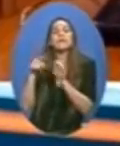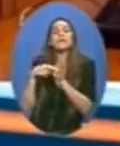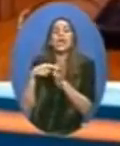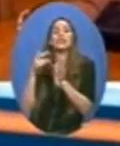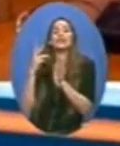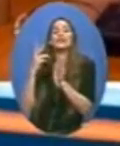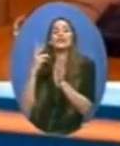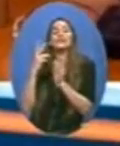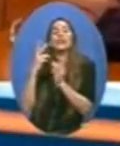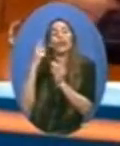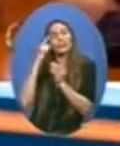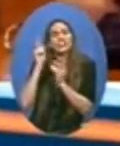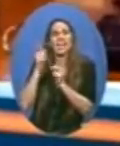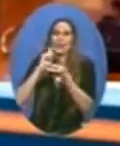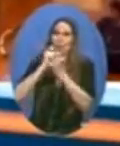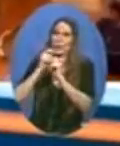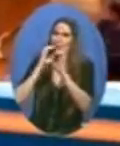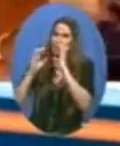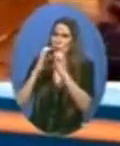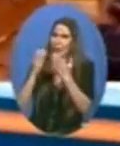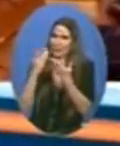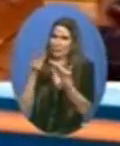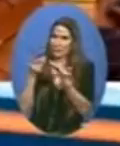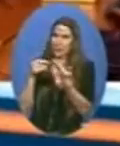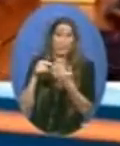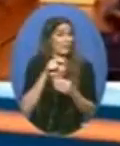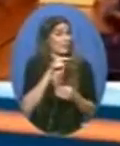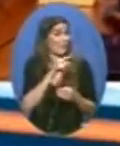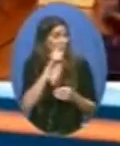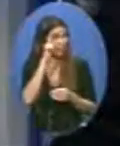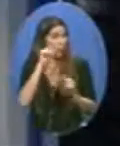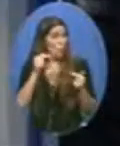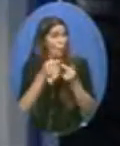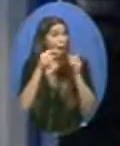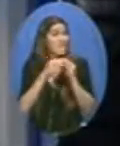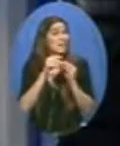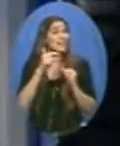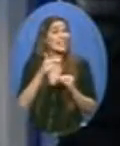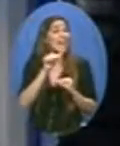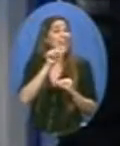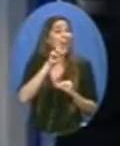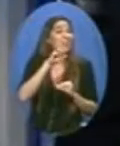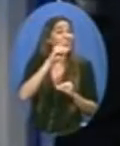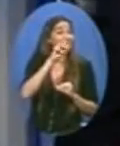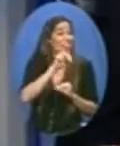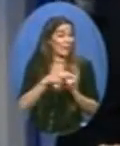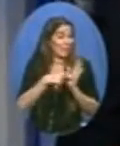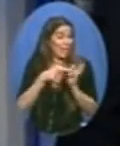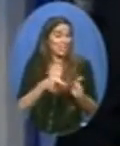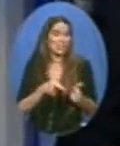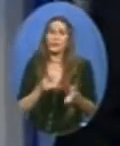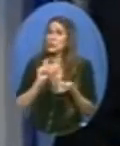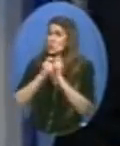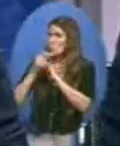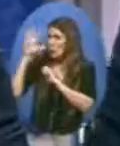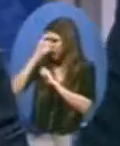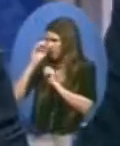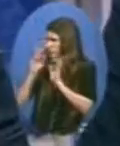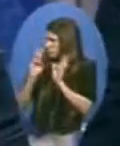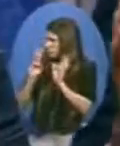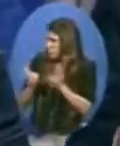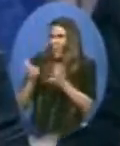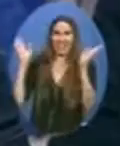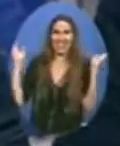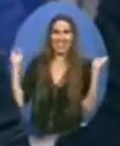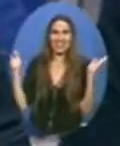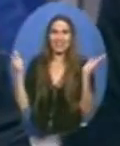צורך לשנות את שוק התקשורת. הוא יזם. אגב, אתה יודע שהוא רב עם גלעד ארדן בדיוק על העניין הזה? שינוי העמדה הוא דבר שהוא במקומו, משום